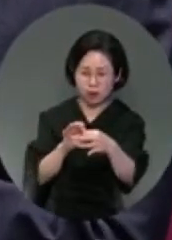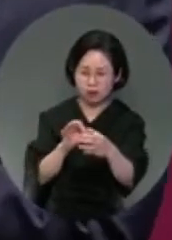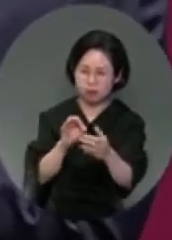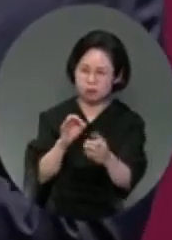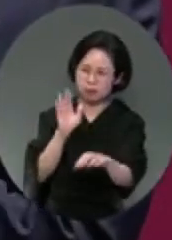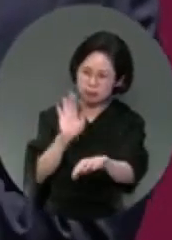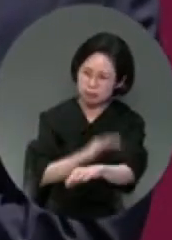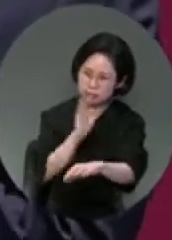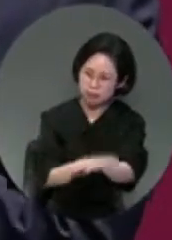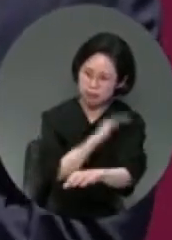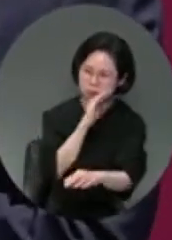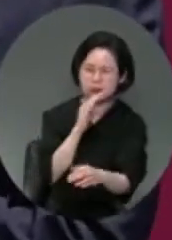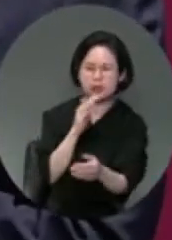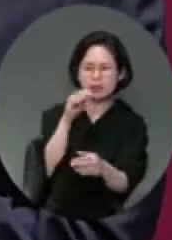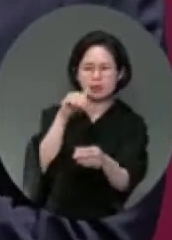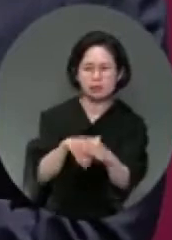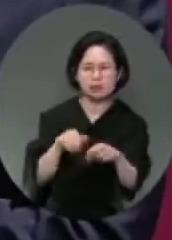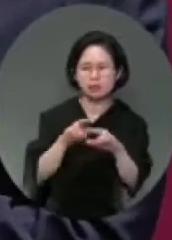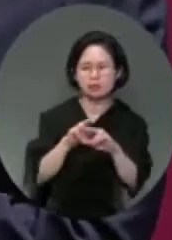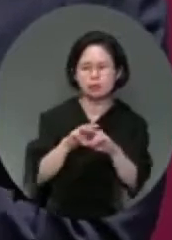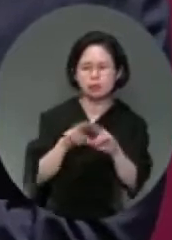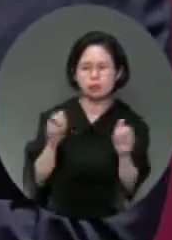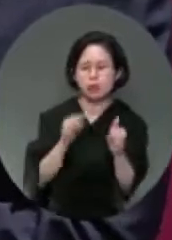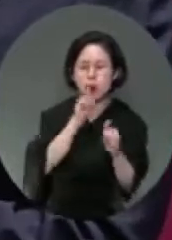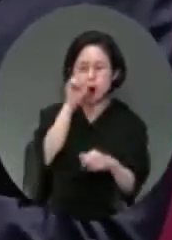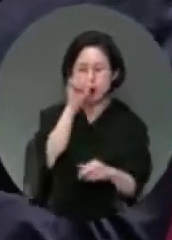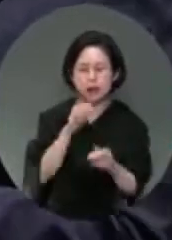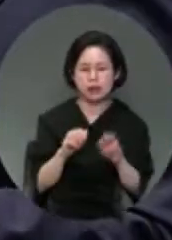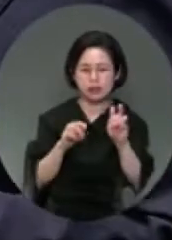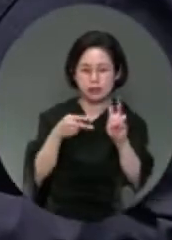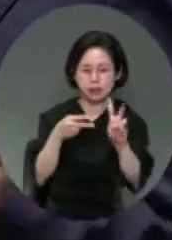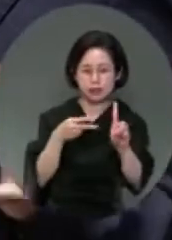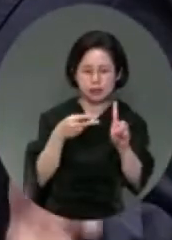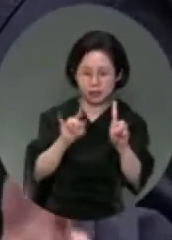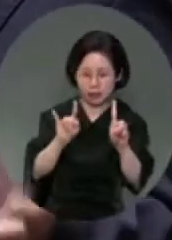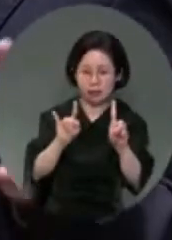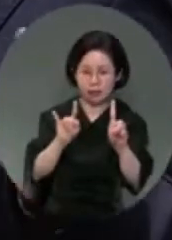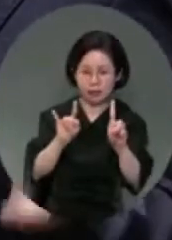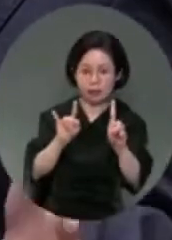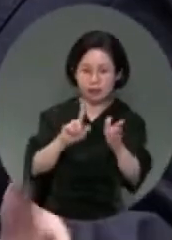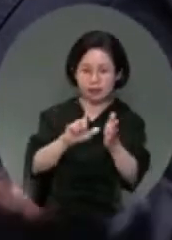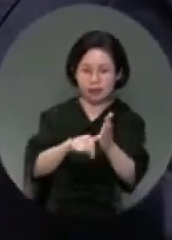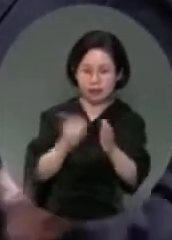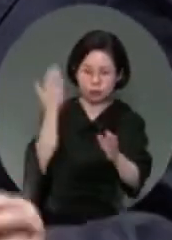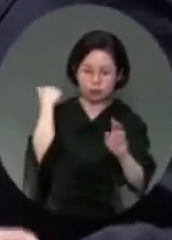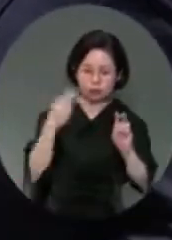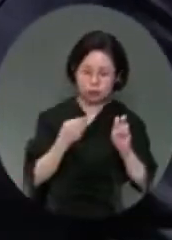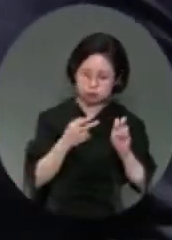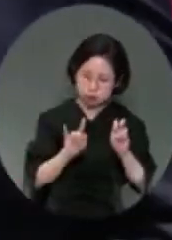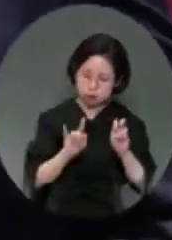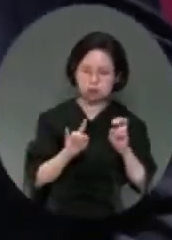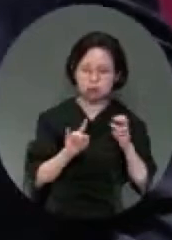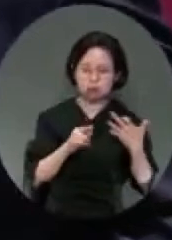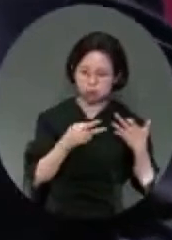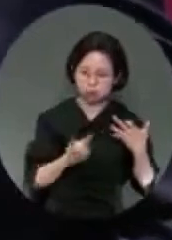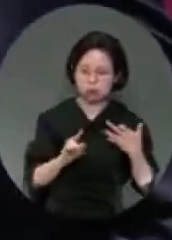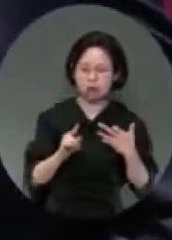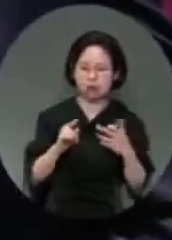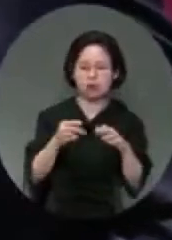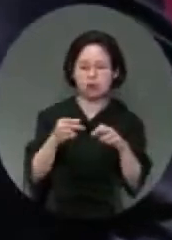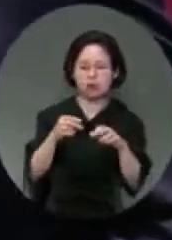보시면은 21대 총선에서 무려 일반적인 그 전에 있었던 20대나 19대에 비해 가지고